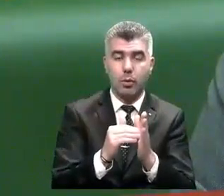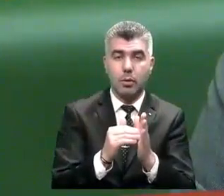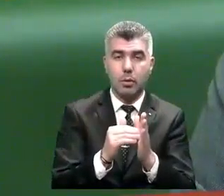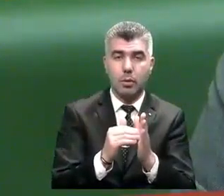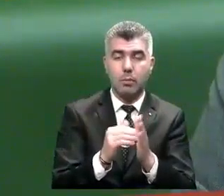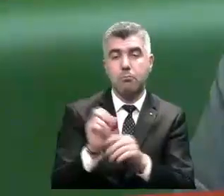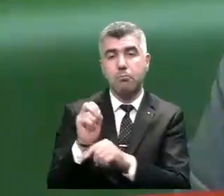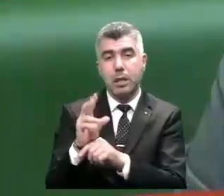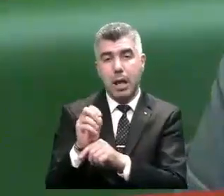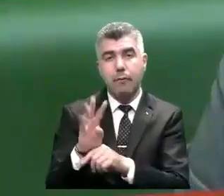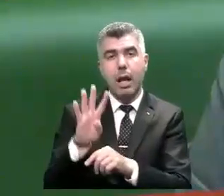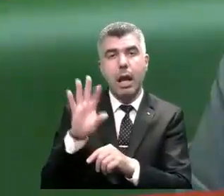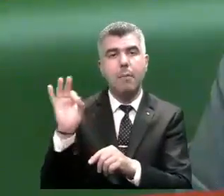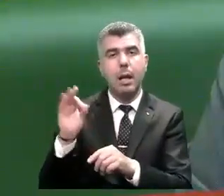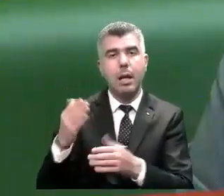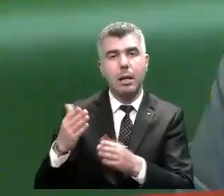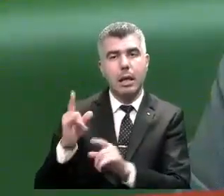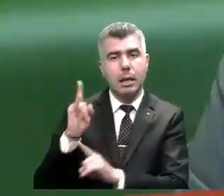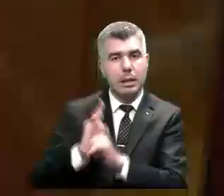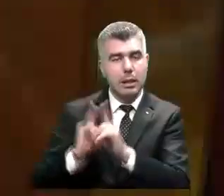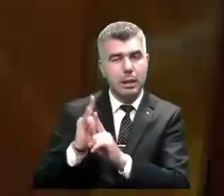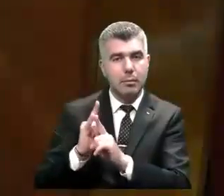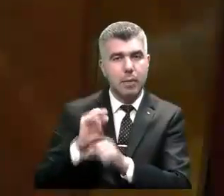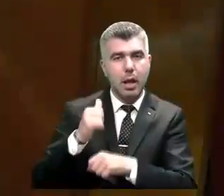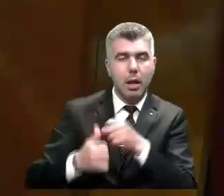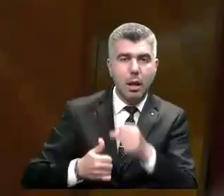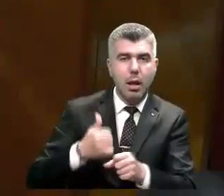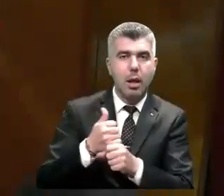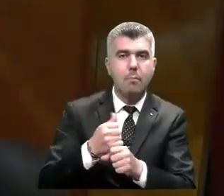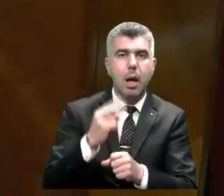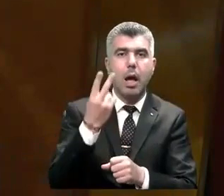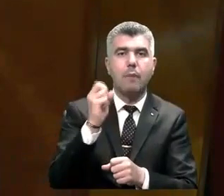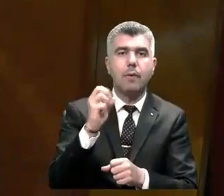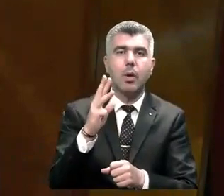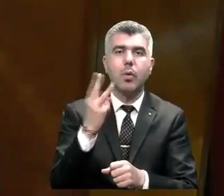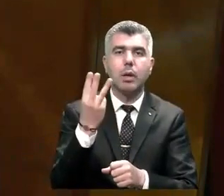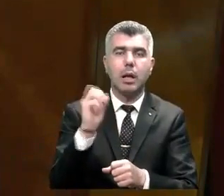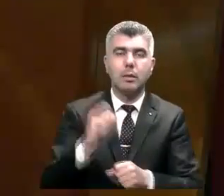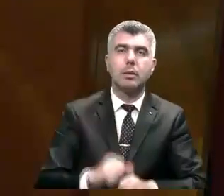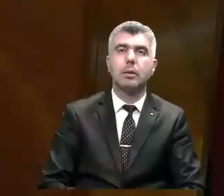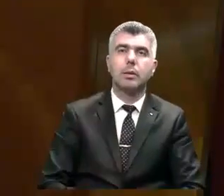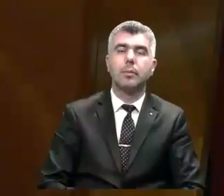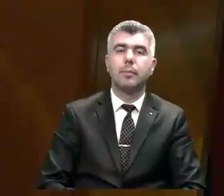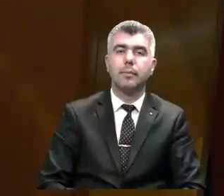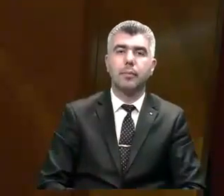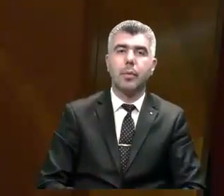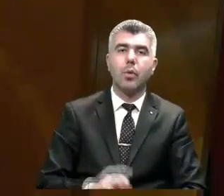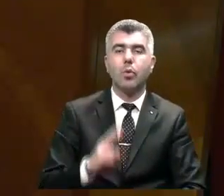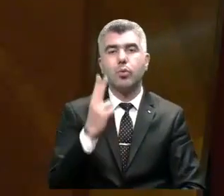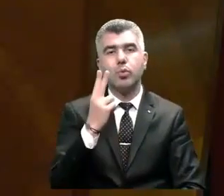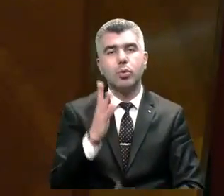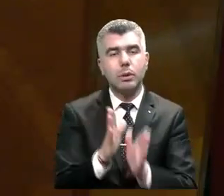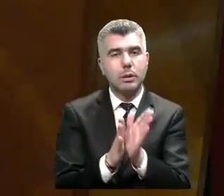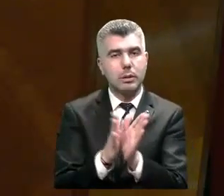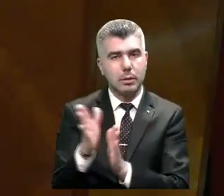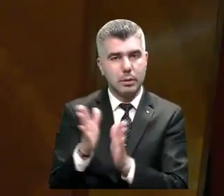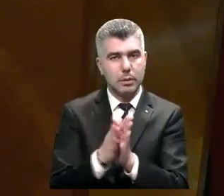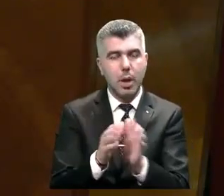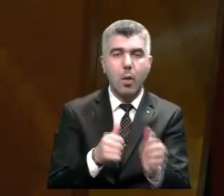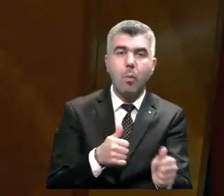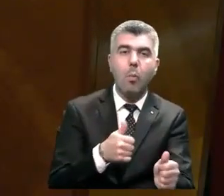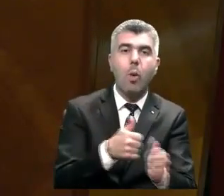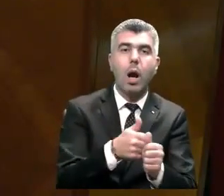عوض 40 من هنا لسنه 2030، بهدف جوج ديال الحوايج: مواكبه